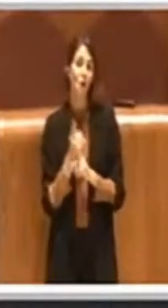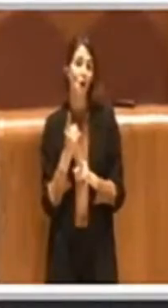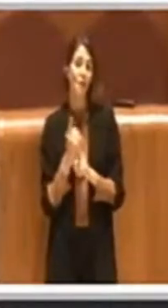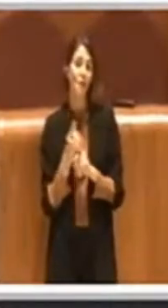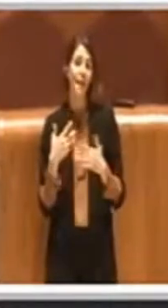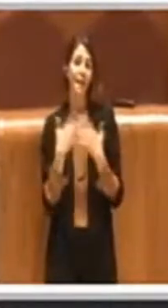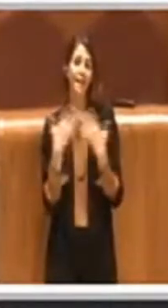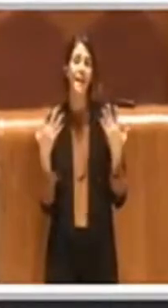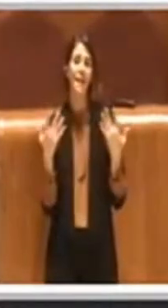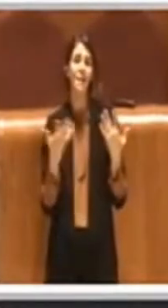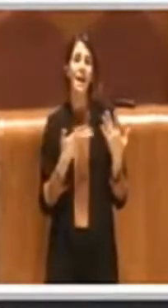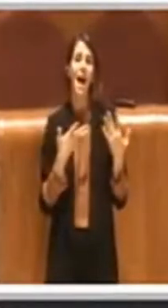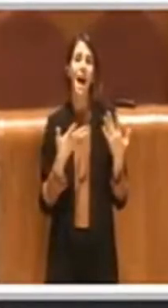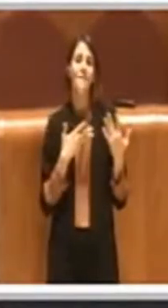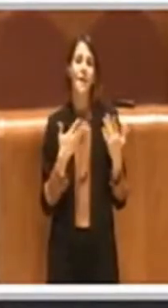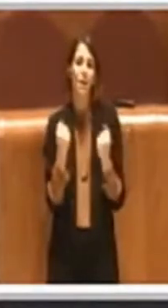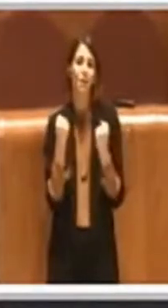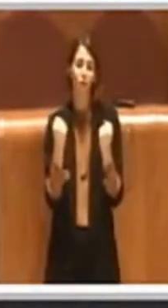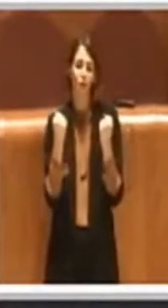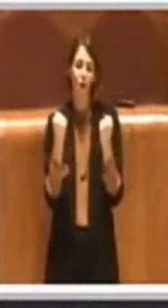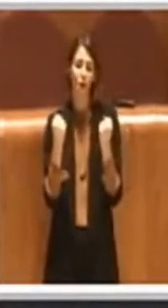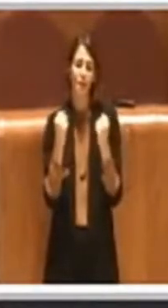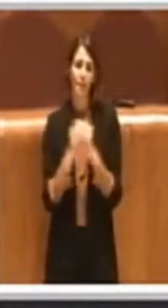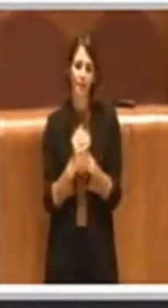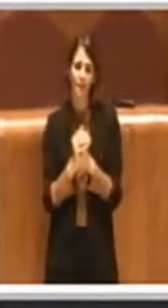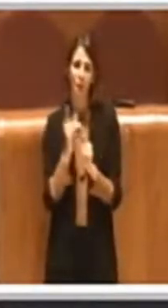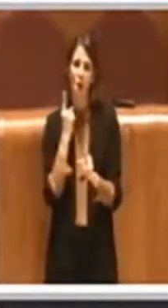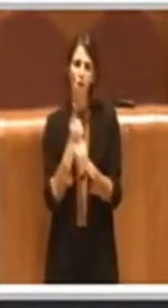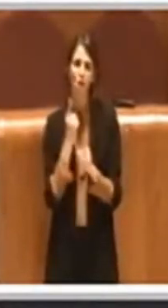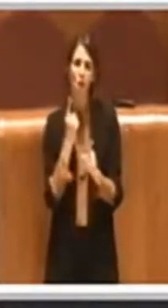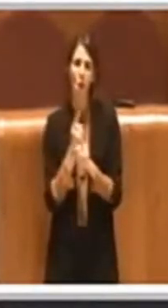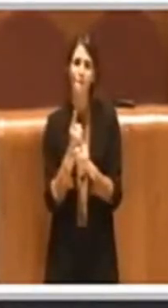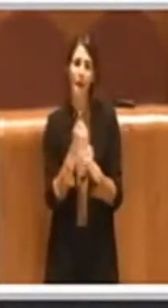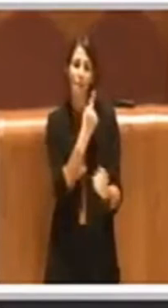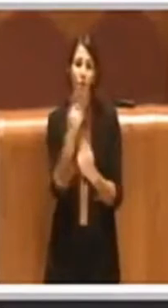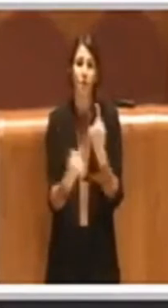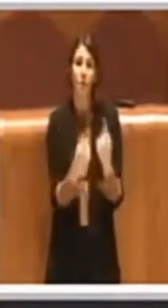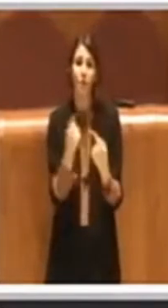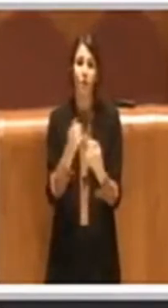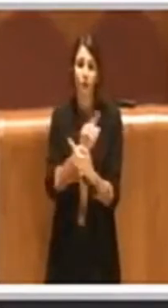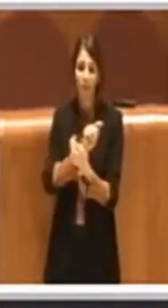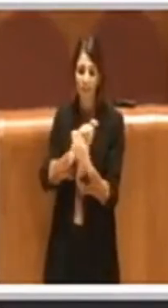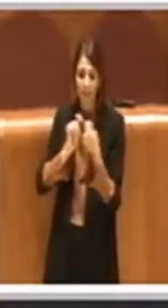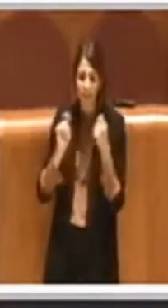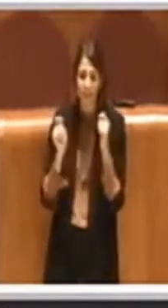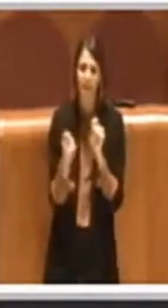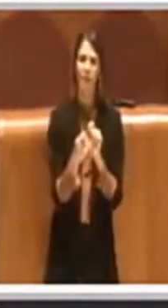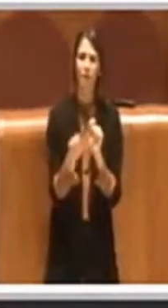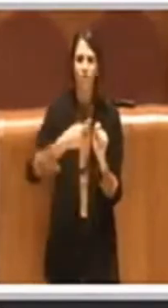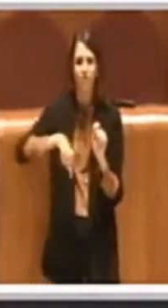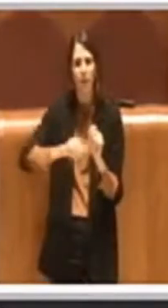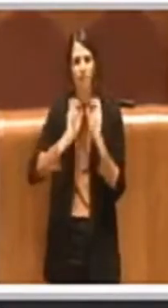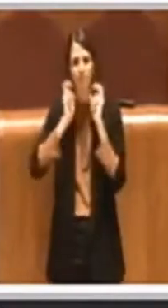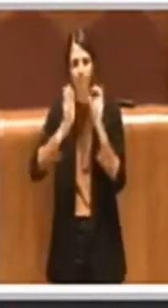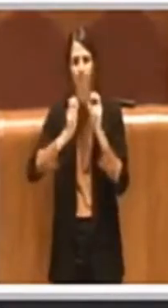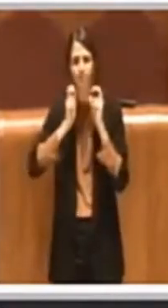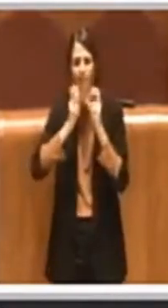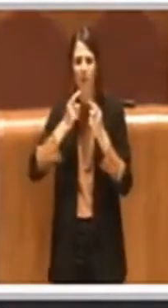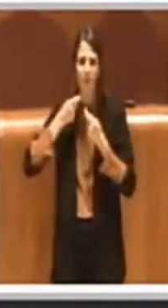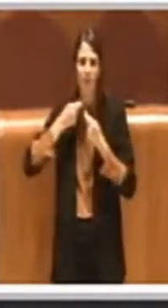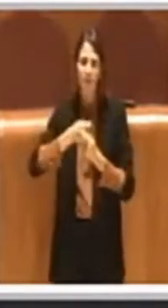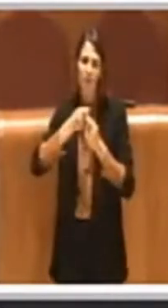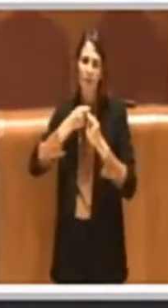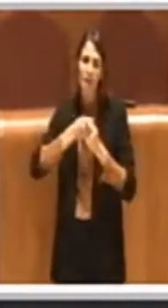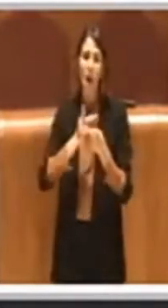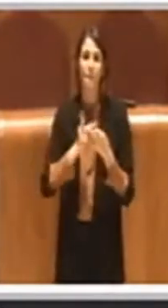avere la forza di invertire la tendenza è quello che noi stiamo cercando di mettere in